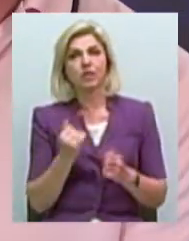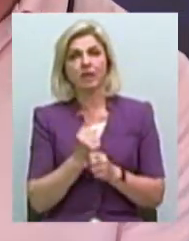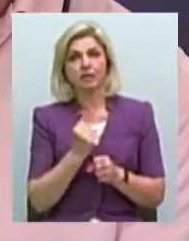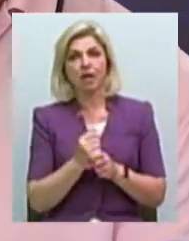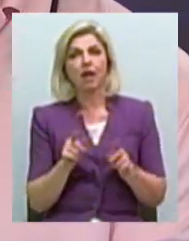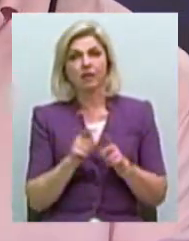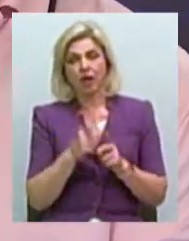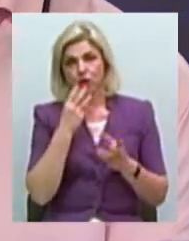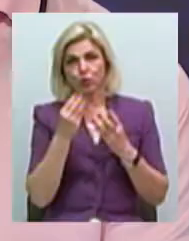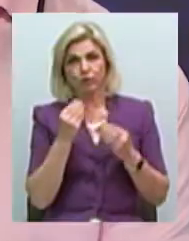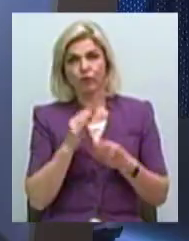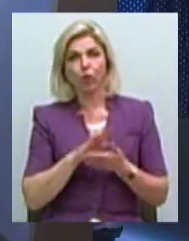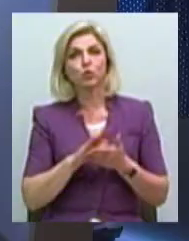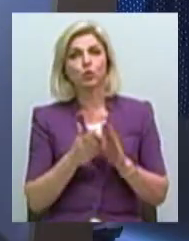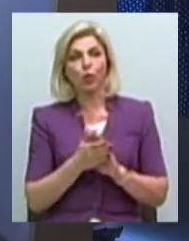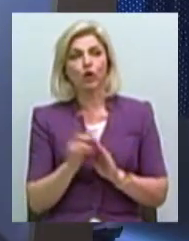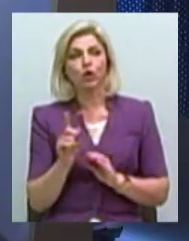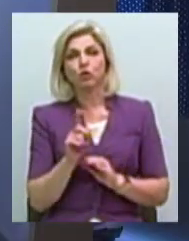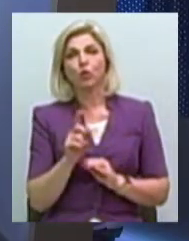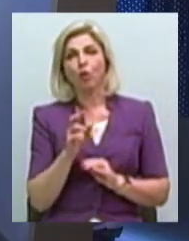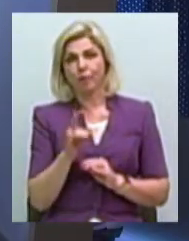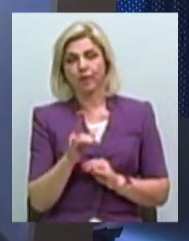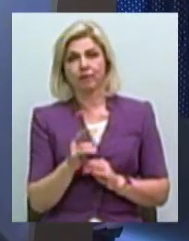эти вот искусственные условия, дабы мне, как говорится,